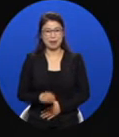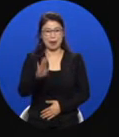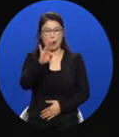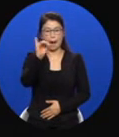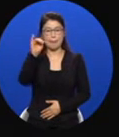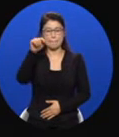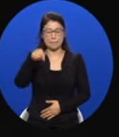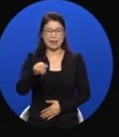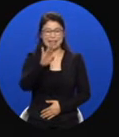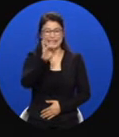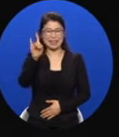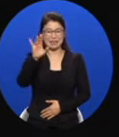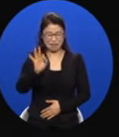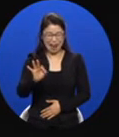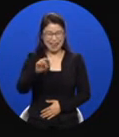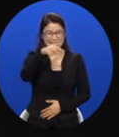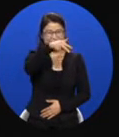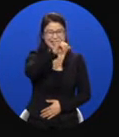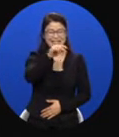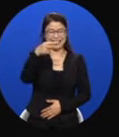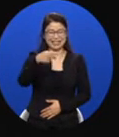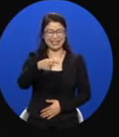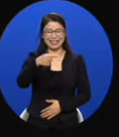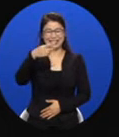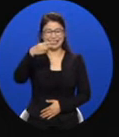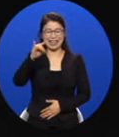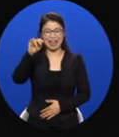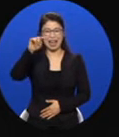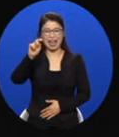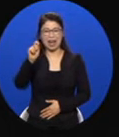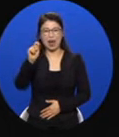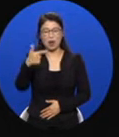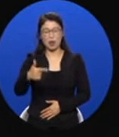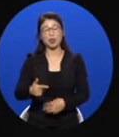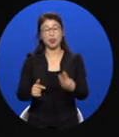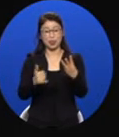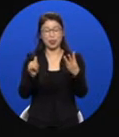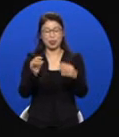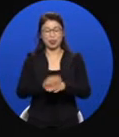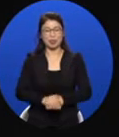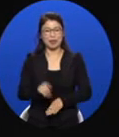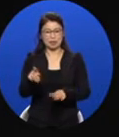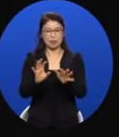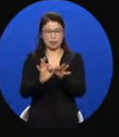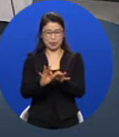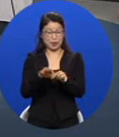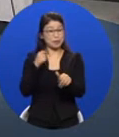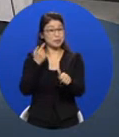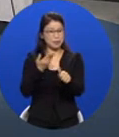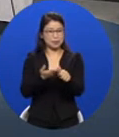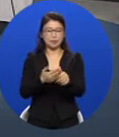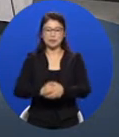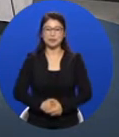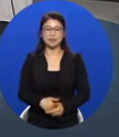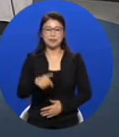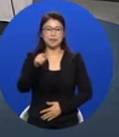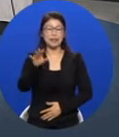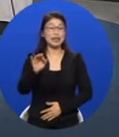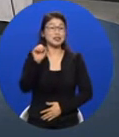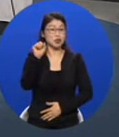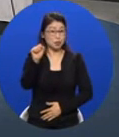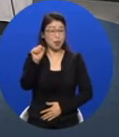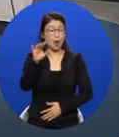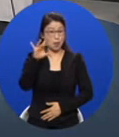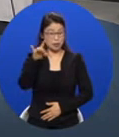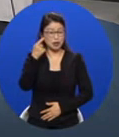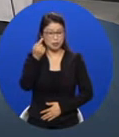빅뱅의 지드래곤 정도. 예. 잘 알고 예. 계신 것 같습니다. 그러면 뭐 이와 관련해서 여쭙겠습니다. 뭐 강정 후보께 또